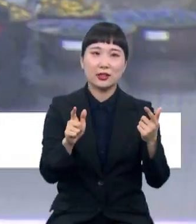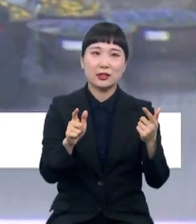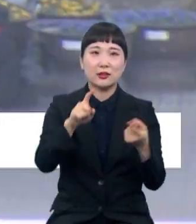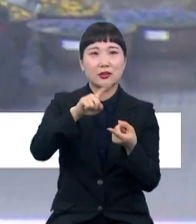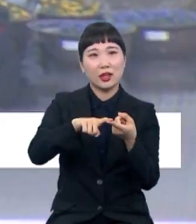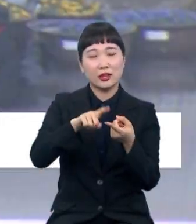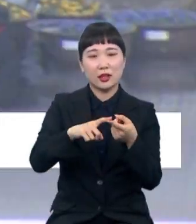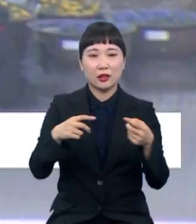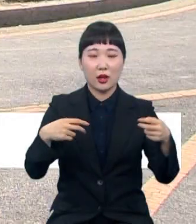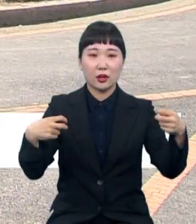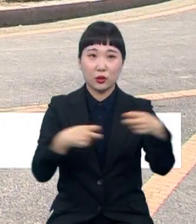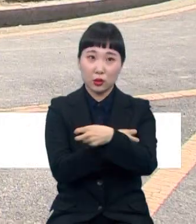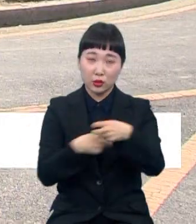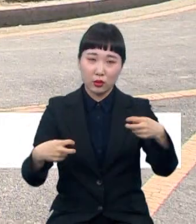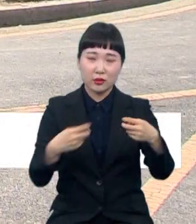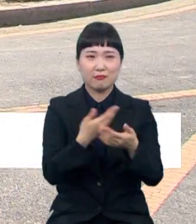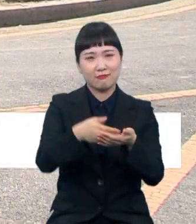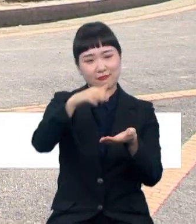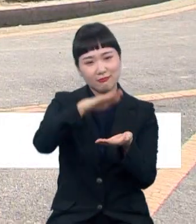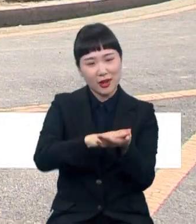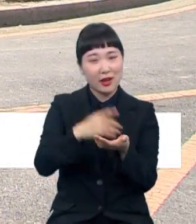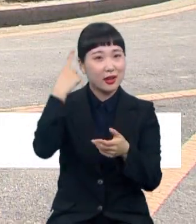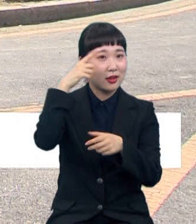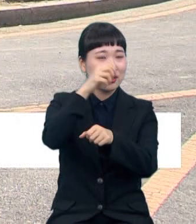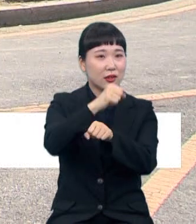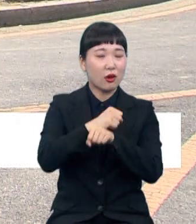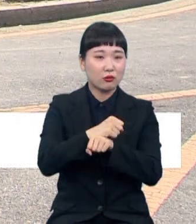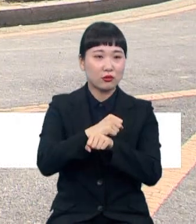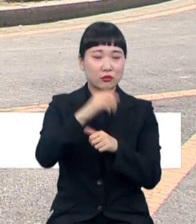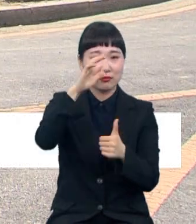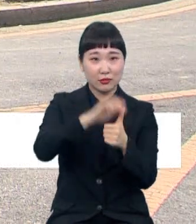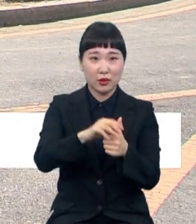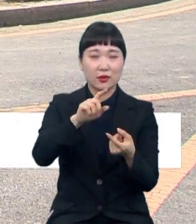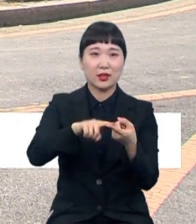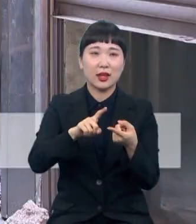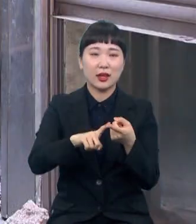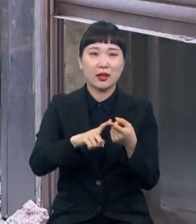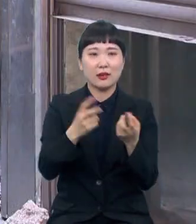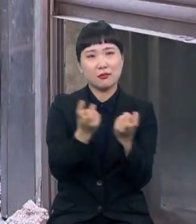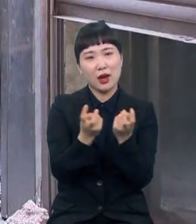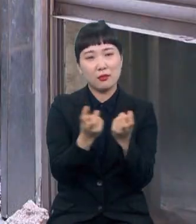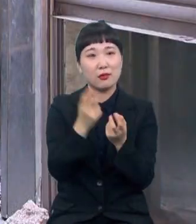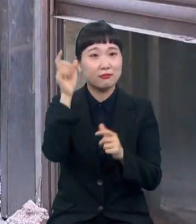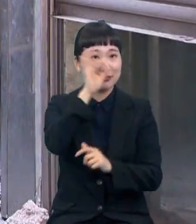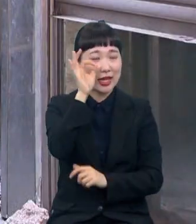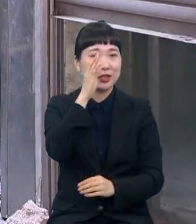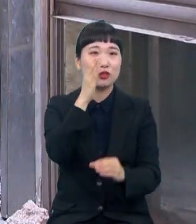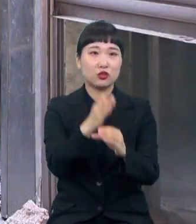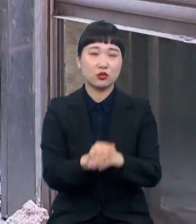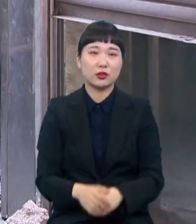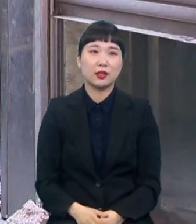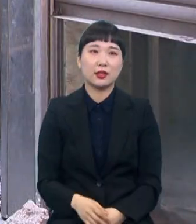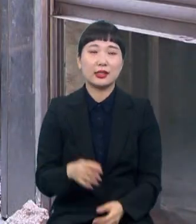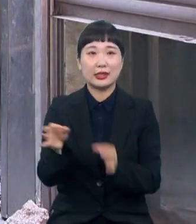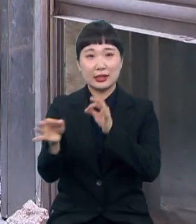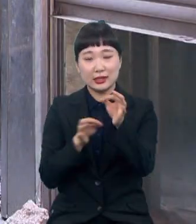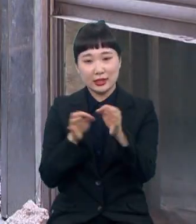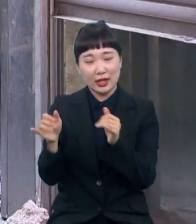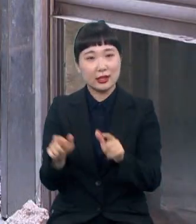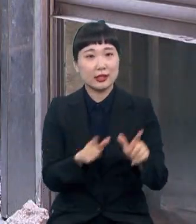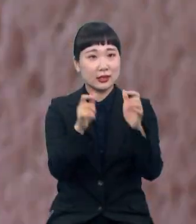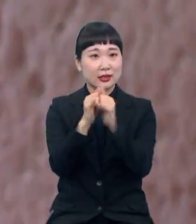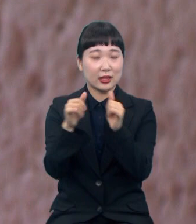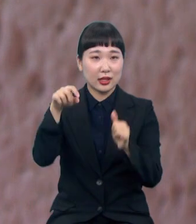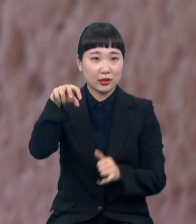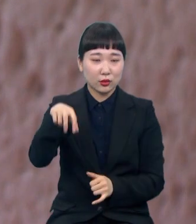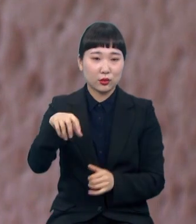예정인 교통체계 개선 방안 연구 용역을 통해 해법을 찾을 것이라고 밝혔습니다. 또 송현자유시장 상인들과 이해관계를